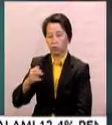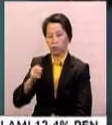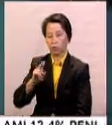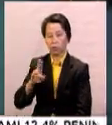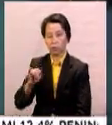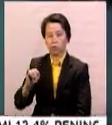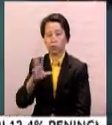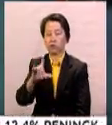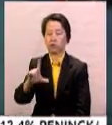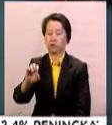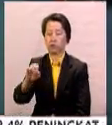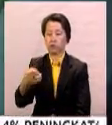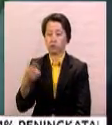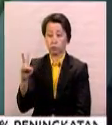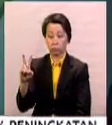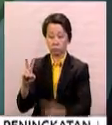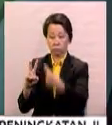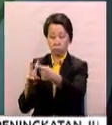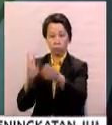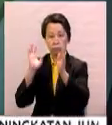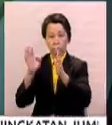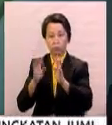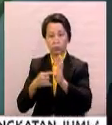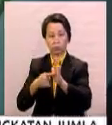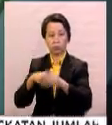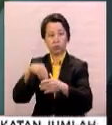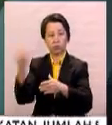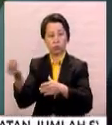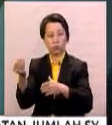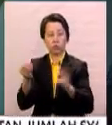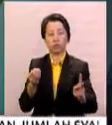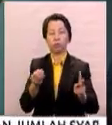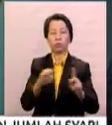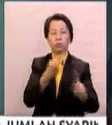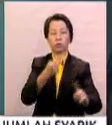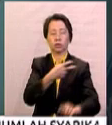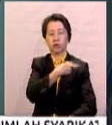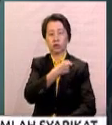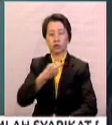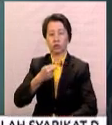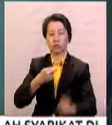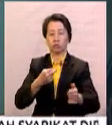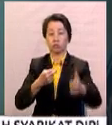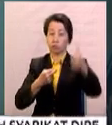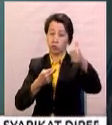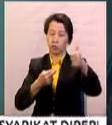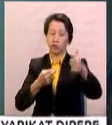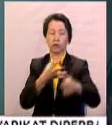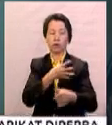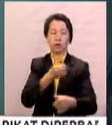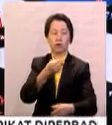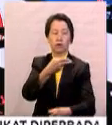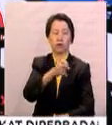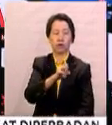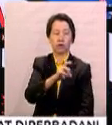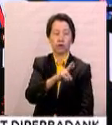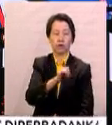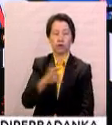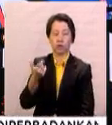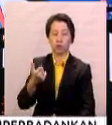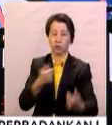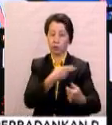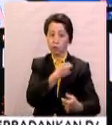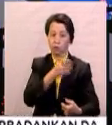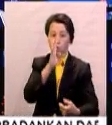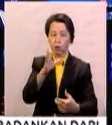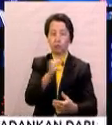dan Lo Juan Shen ditunjukkan jalan keluar oleh beregu utama Indonesia, Muhammad Ahsan dan Hendra Setiawan. Pasangan Indonesia